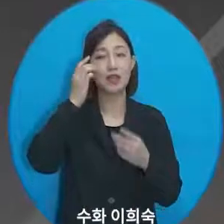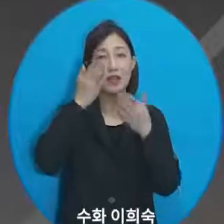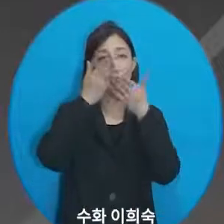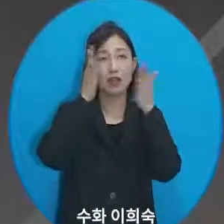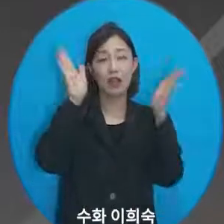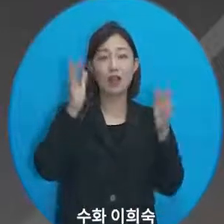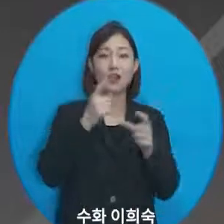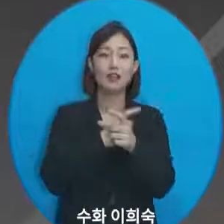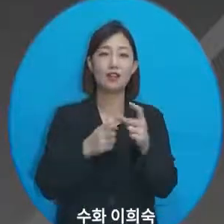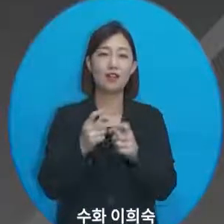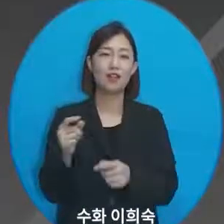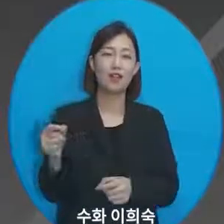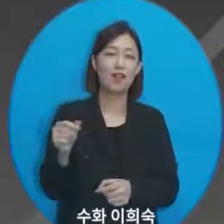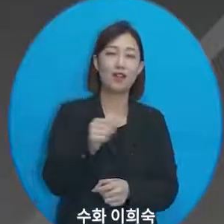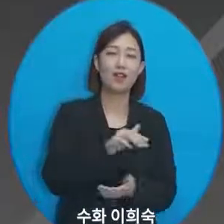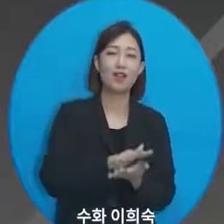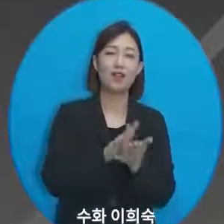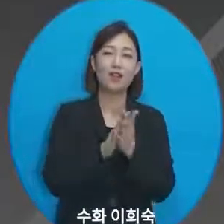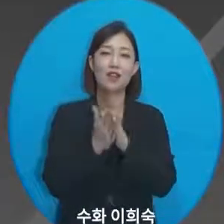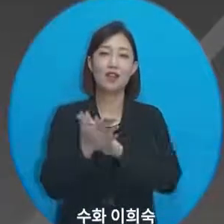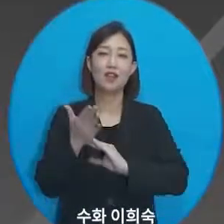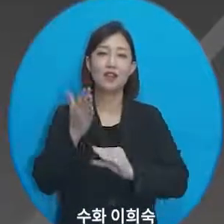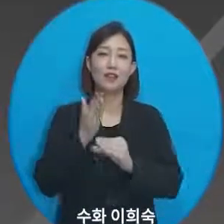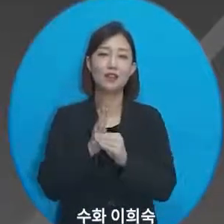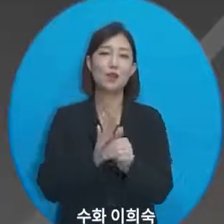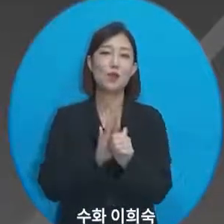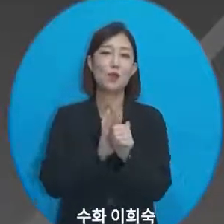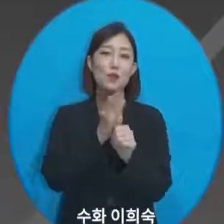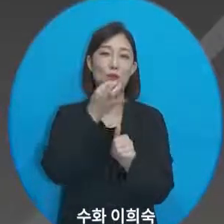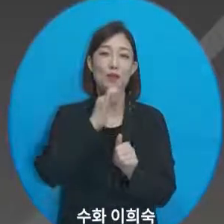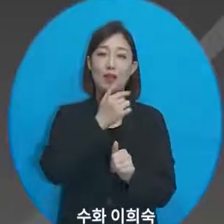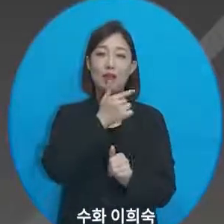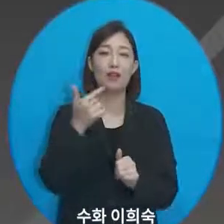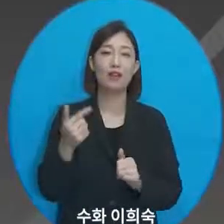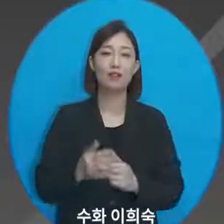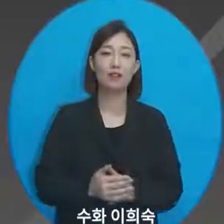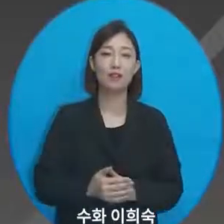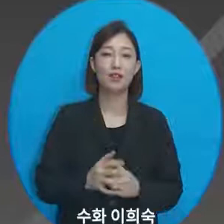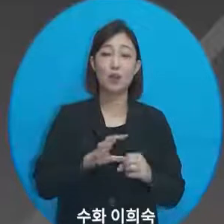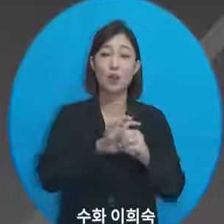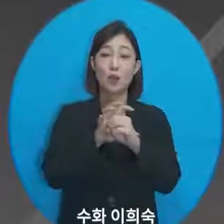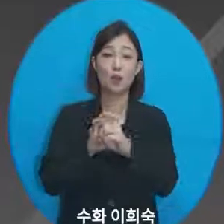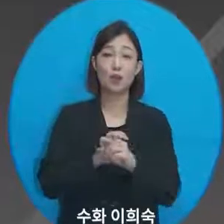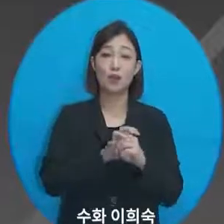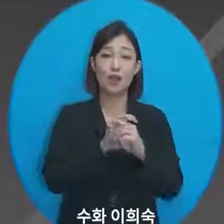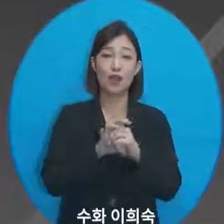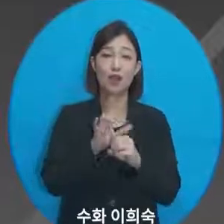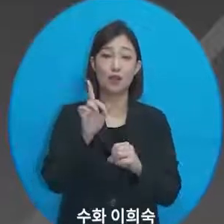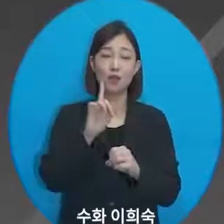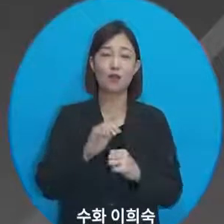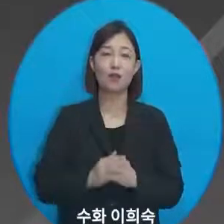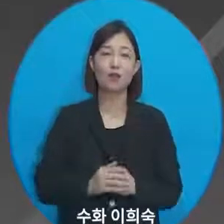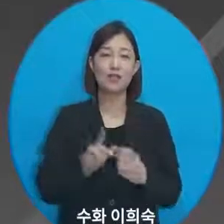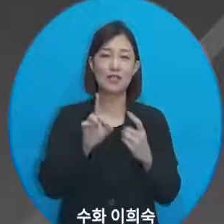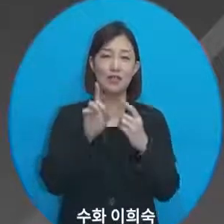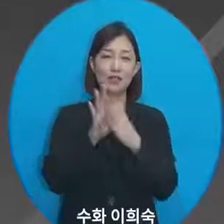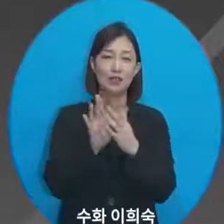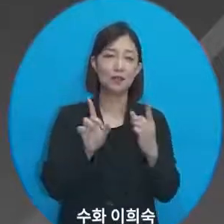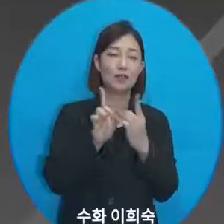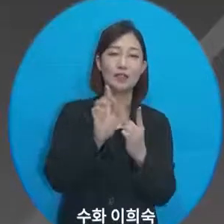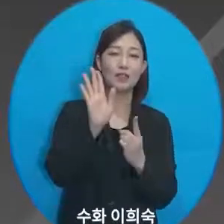빨리 변화시키고 있다라고 말씀드릴 수가 있습니다. 코로나19 하면 비대면, 즉 언택트를 이야기하고